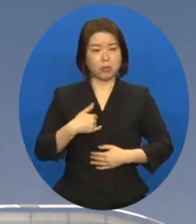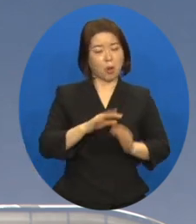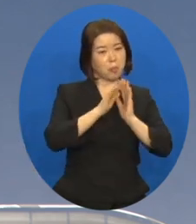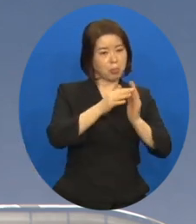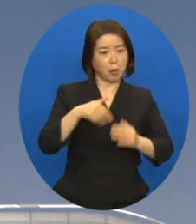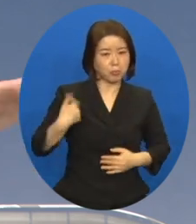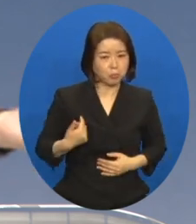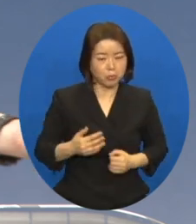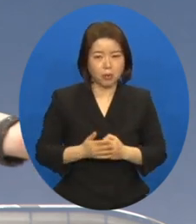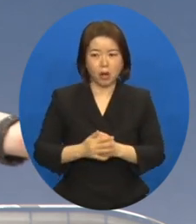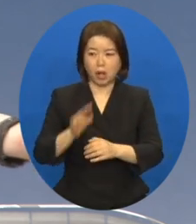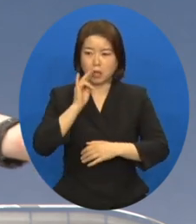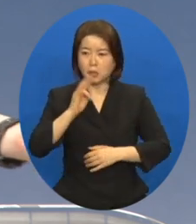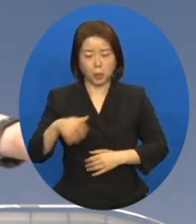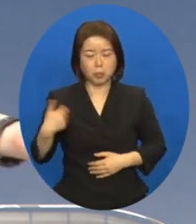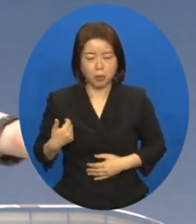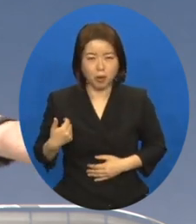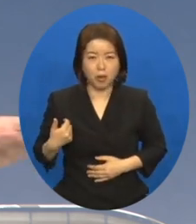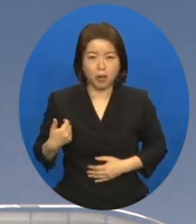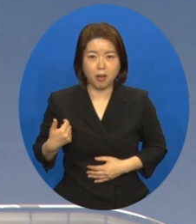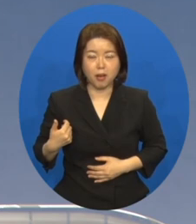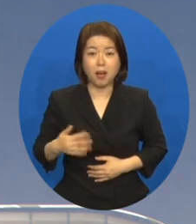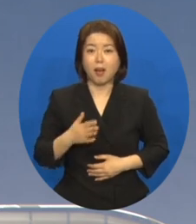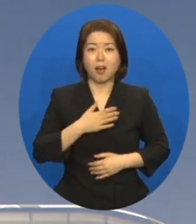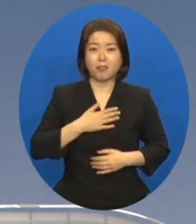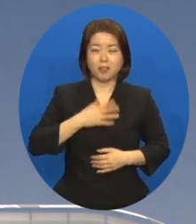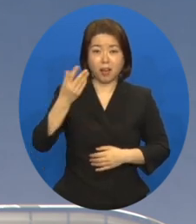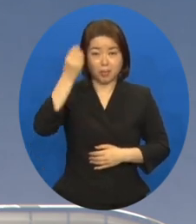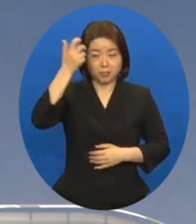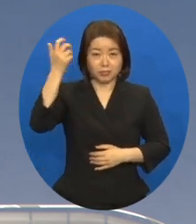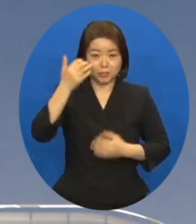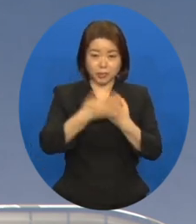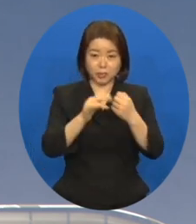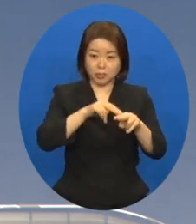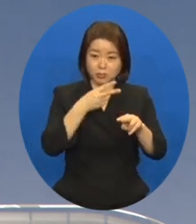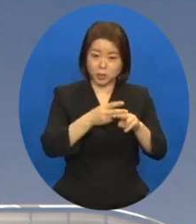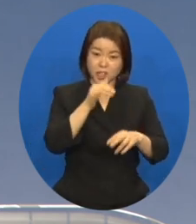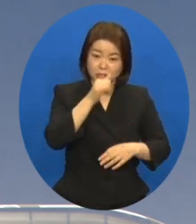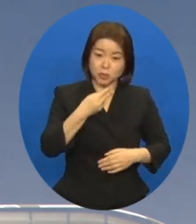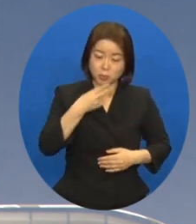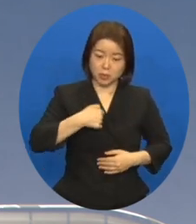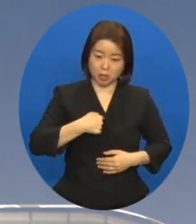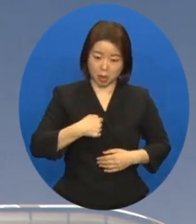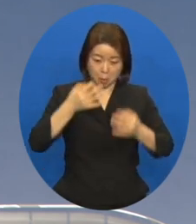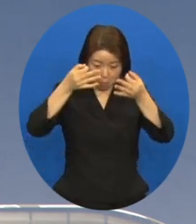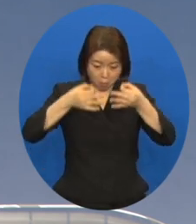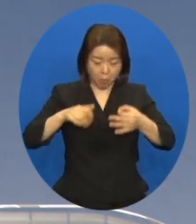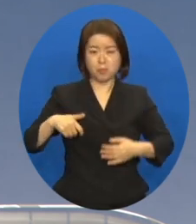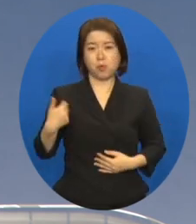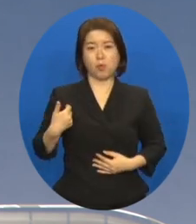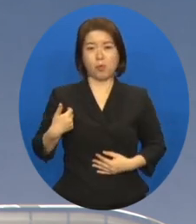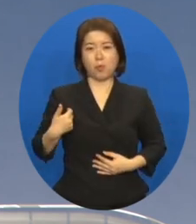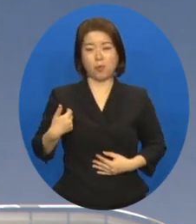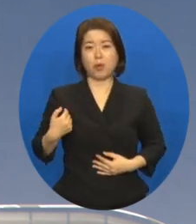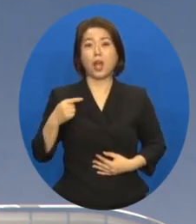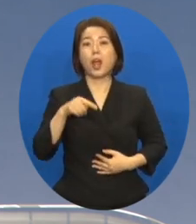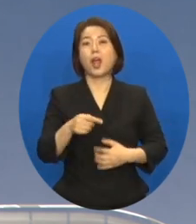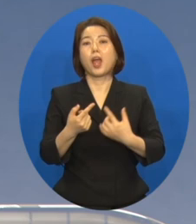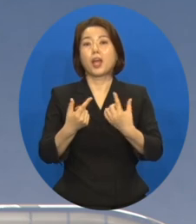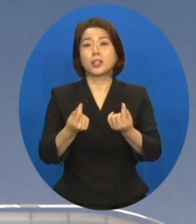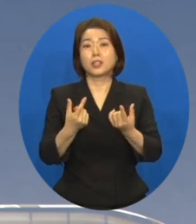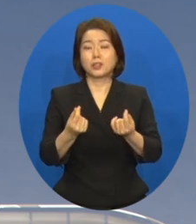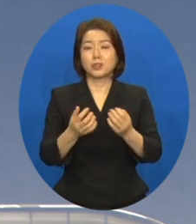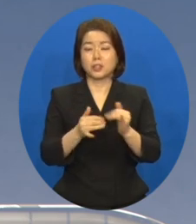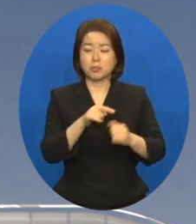나는 예언이라는 건 꿈도 못 꿔요. 나는 성령의 은사가 내게 있는지 자체를 모르겠어요. 이런 사람에게는